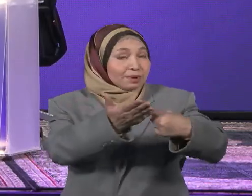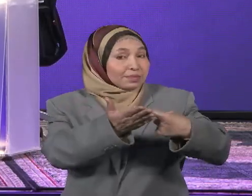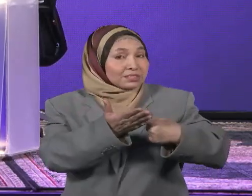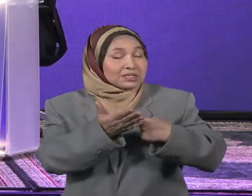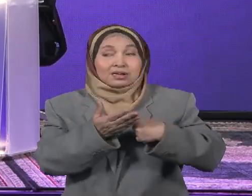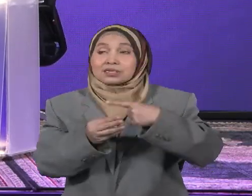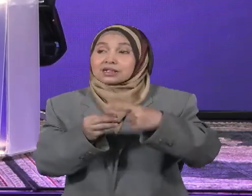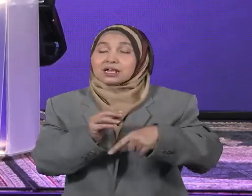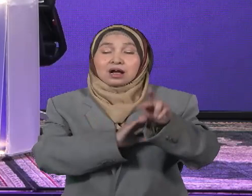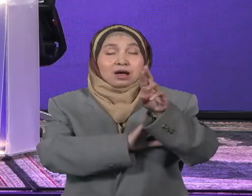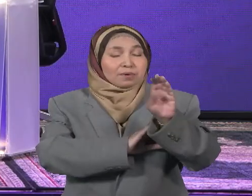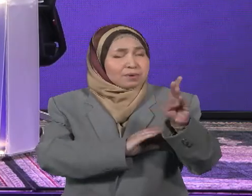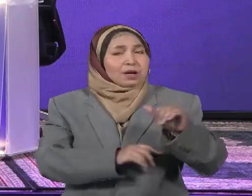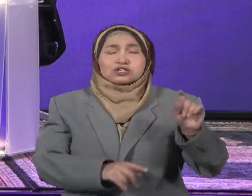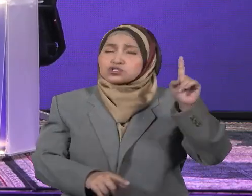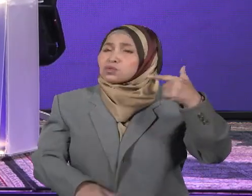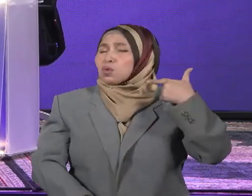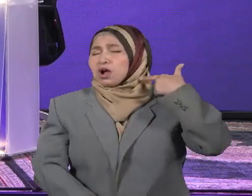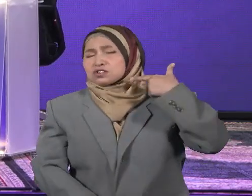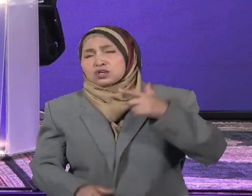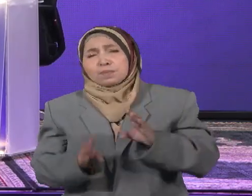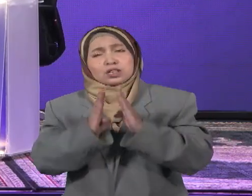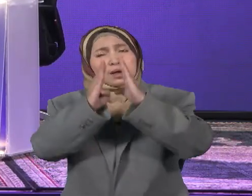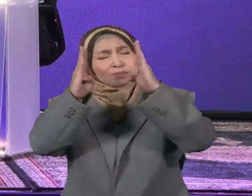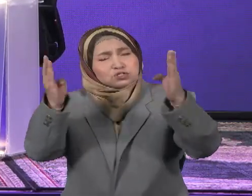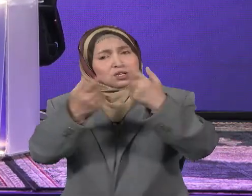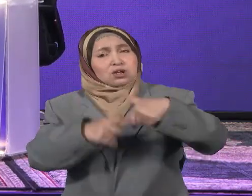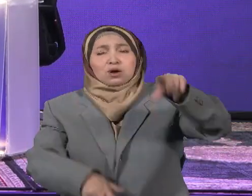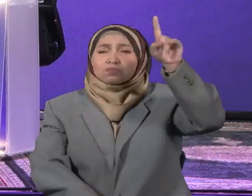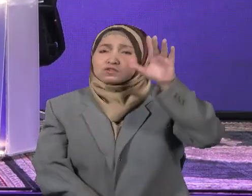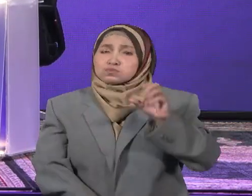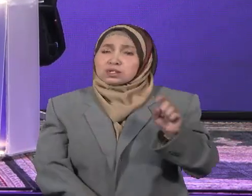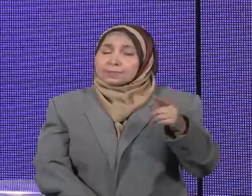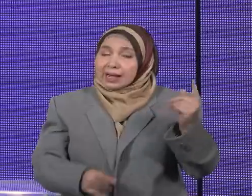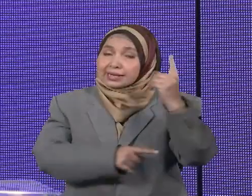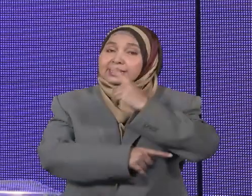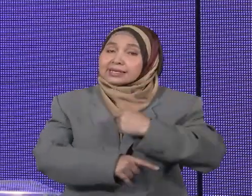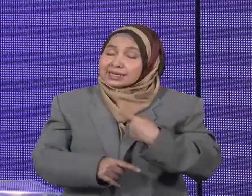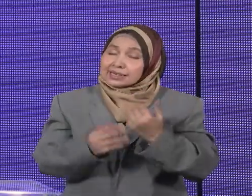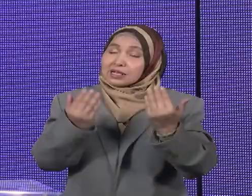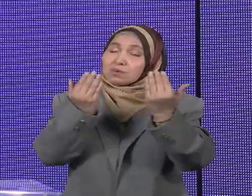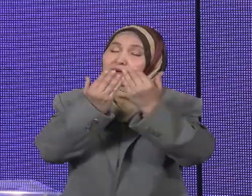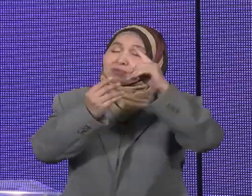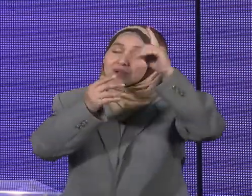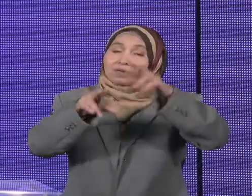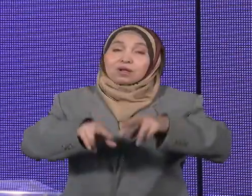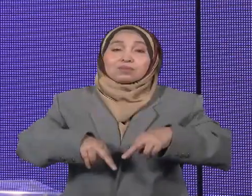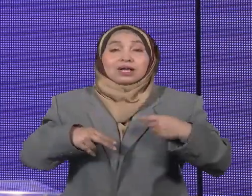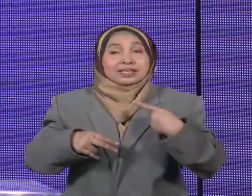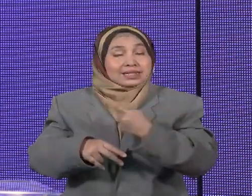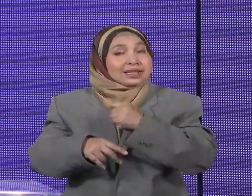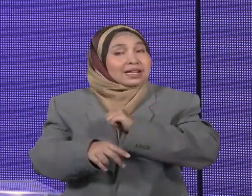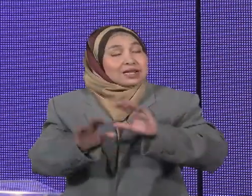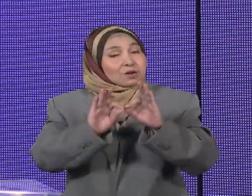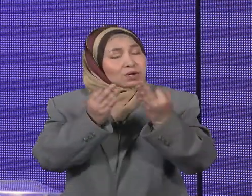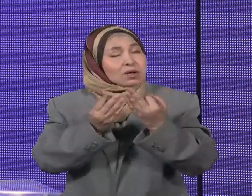riba Ustaz ya. Betul Safas. Satu ancaman yang besar daripada Allah SWT. Dan hari ini kita doa Allah jauhkan kita, adik keluarga kita,